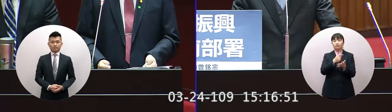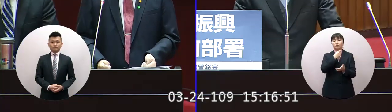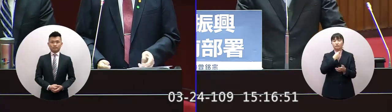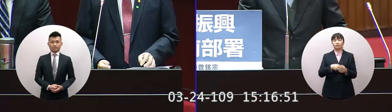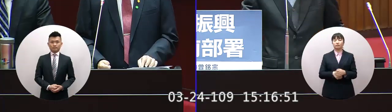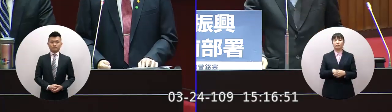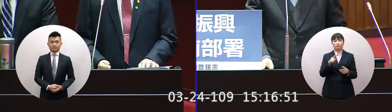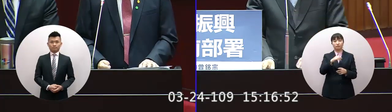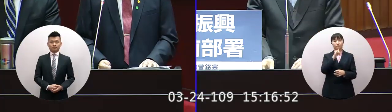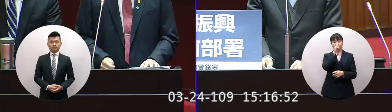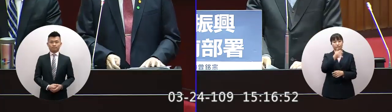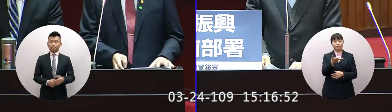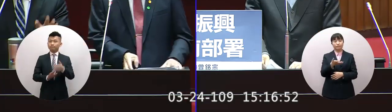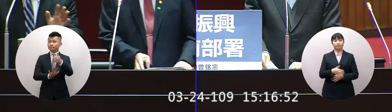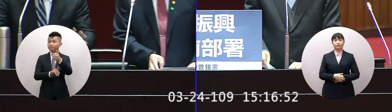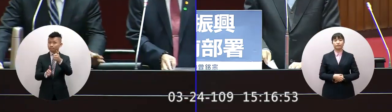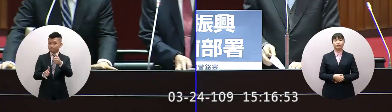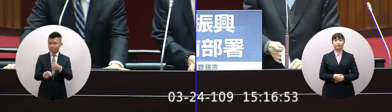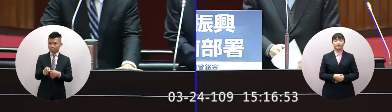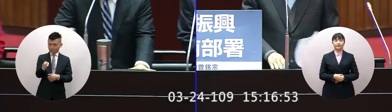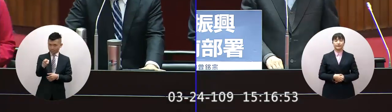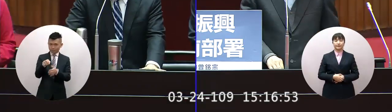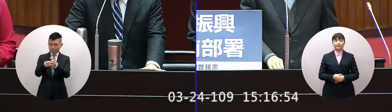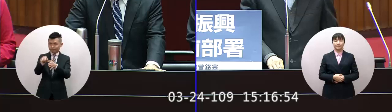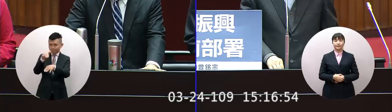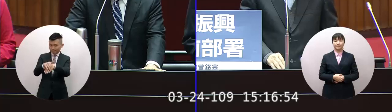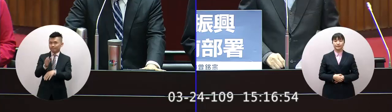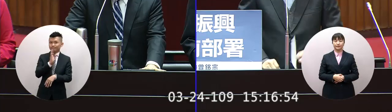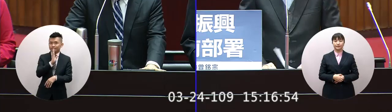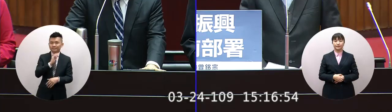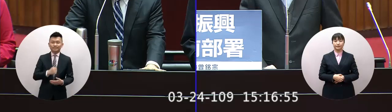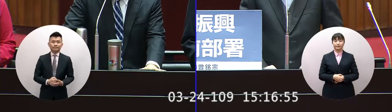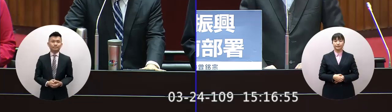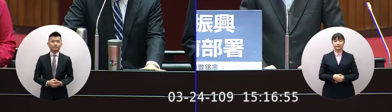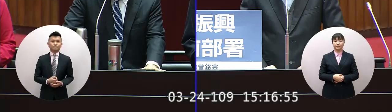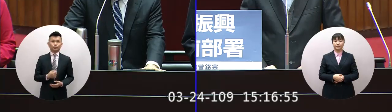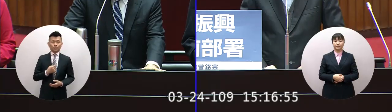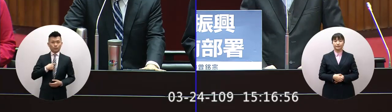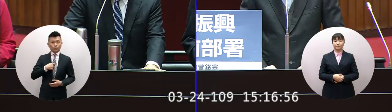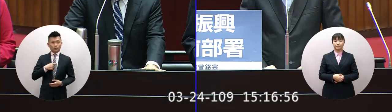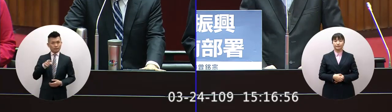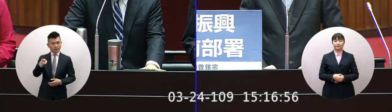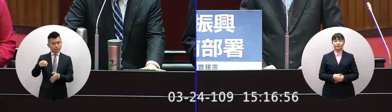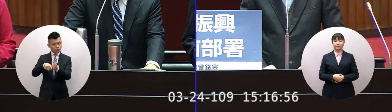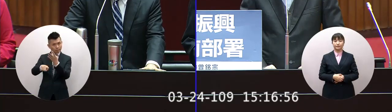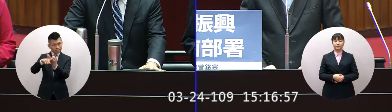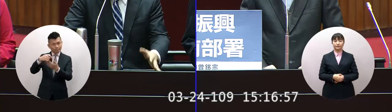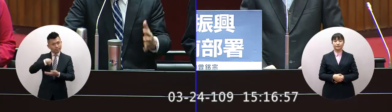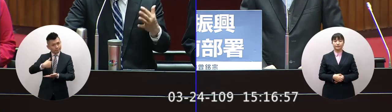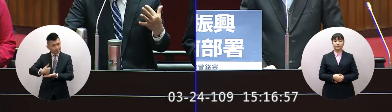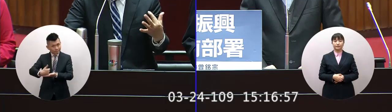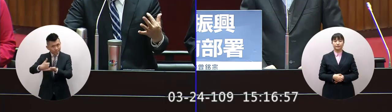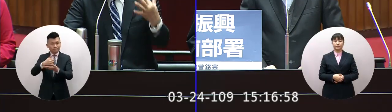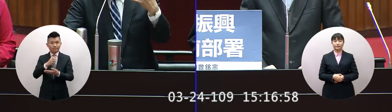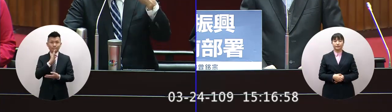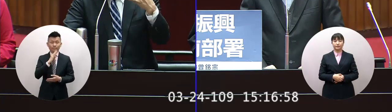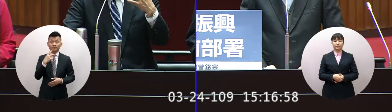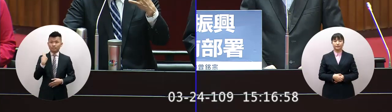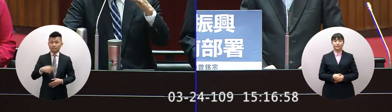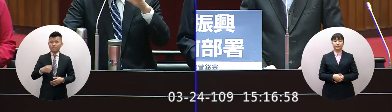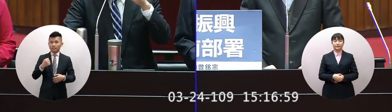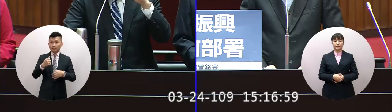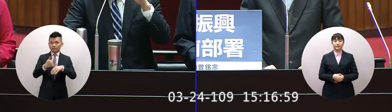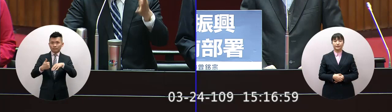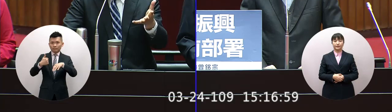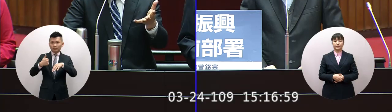题？ 委员，你是专家吼，啊，我所以我做。尊重你的专业，而且你对在野的